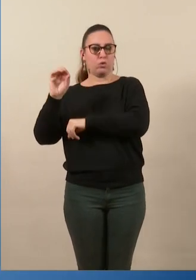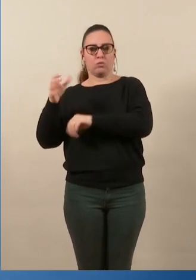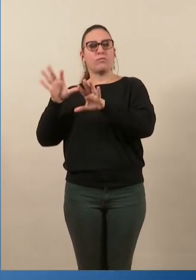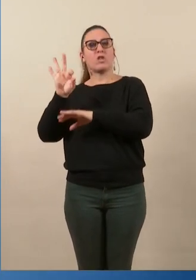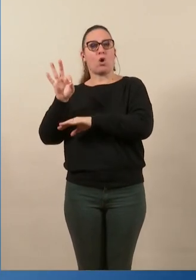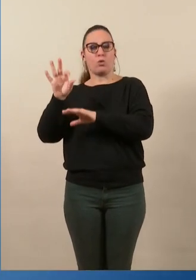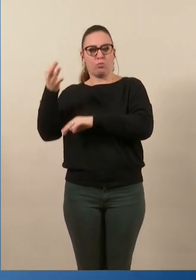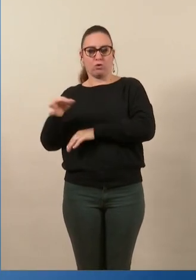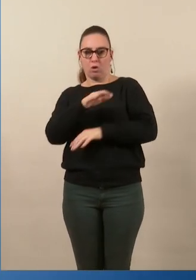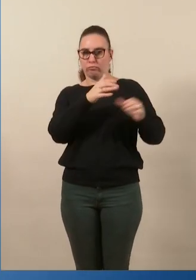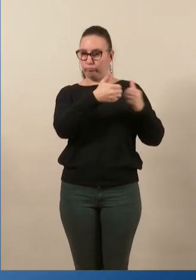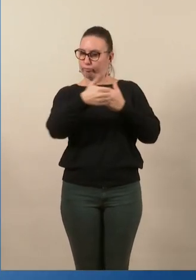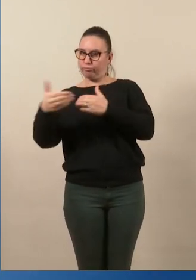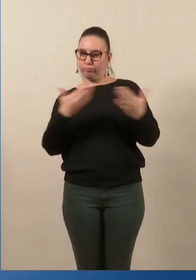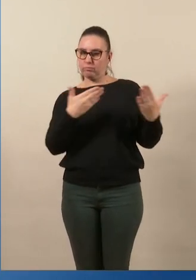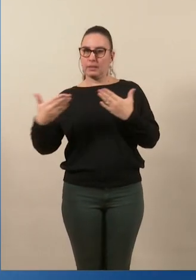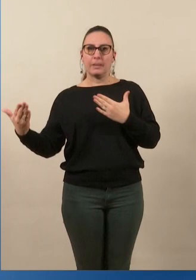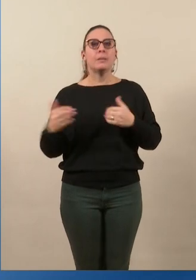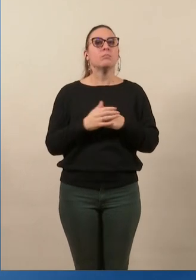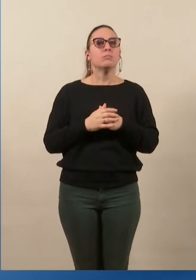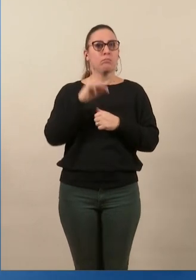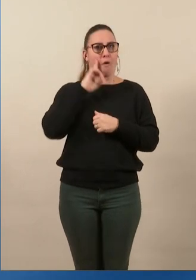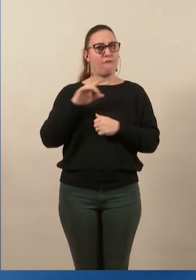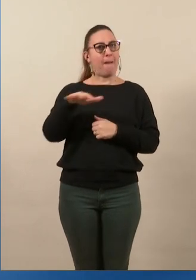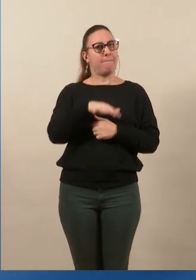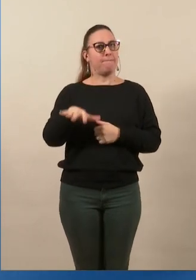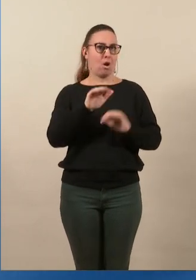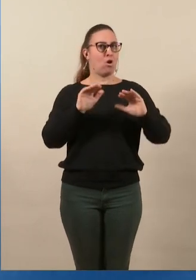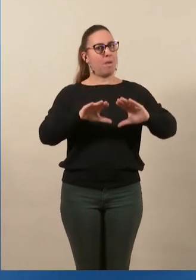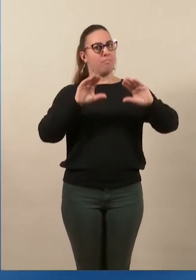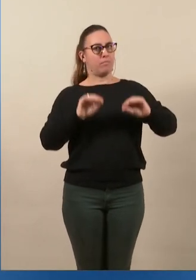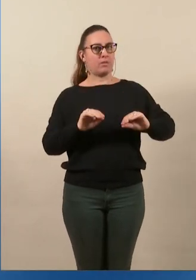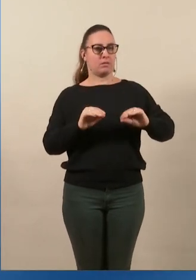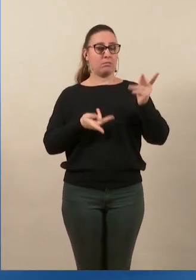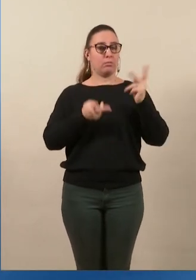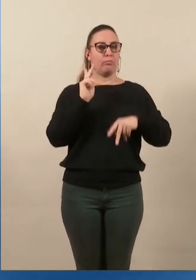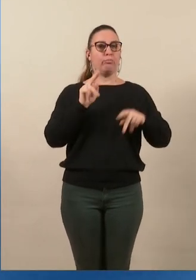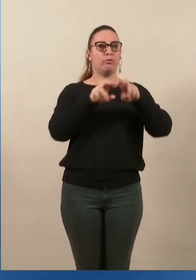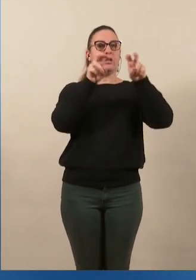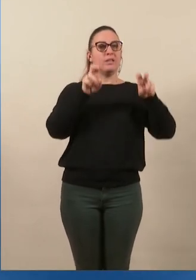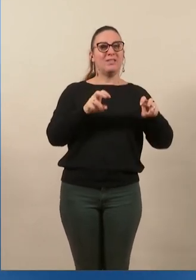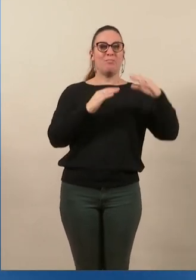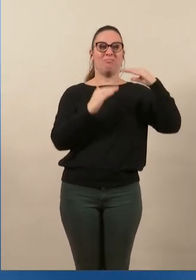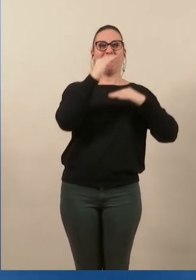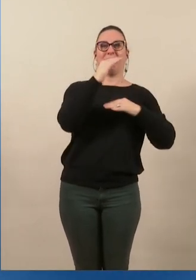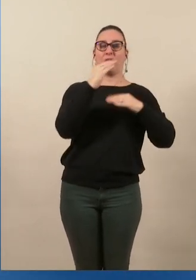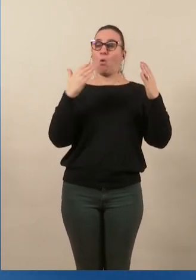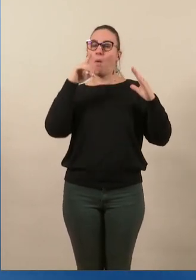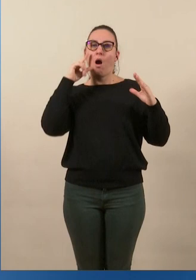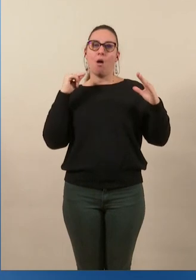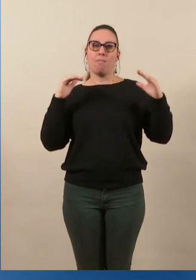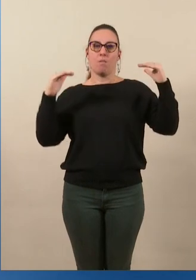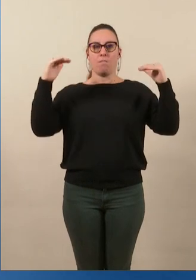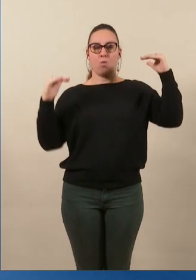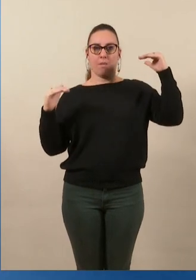peut faire assez largement les femmes occupent des emplois souvent qualifié plus qualifié en tout cas que que les hommes